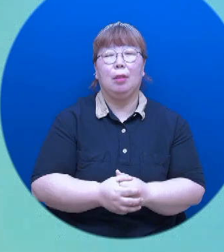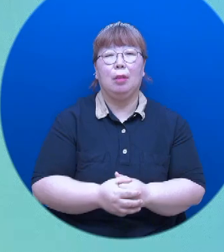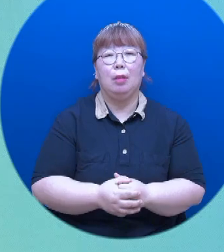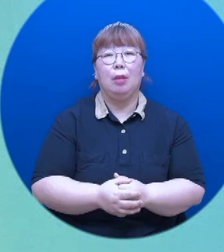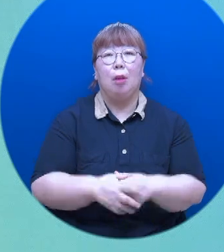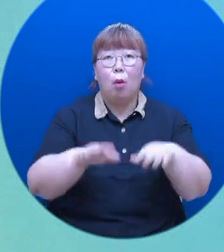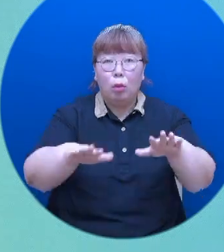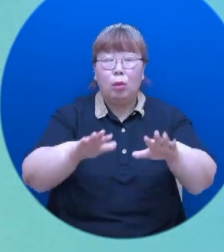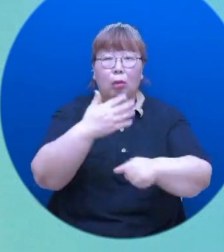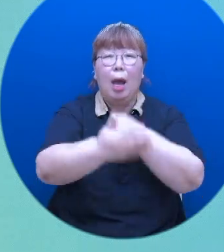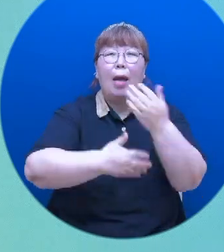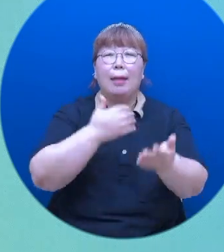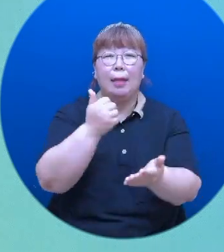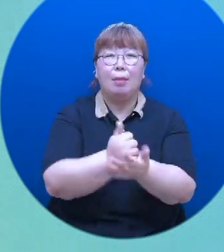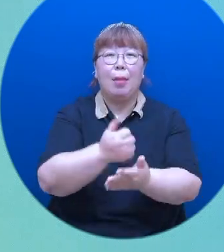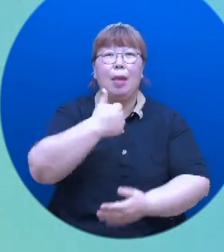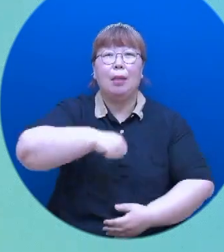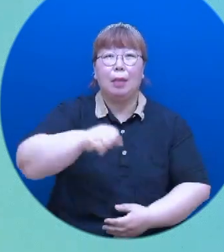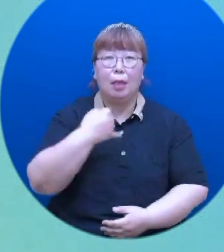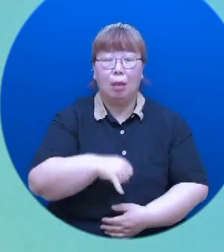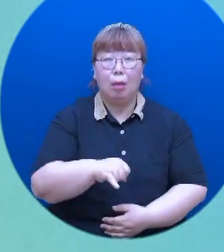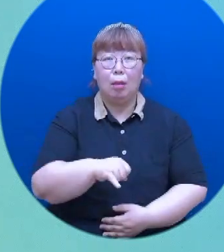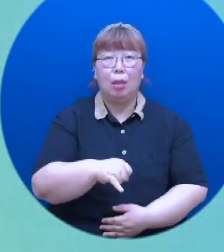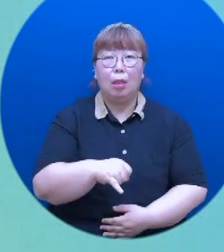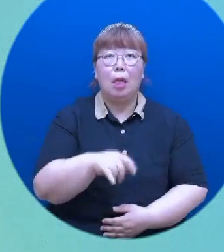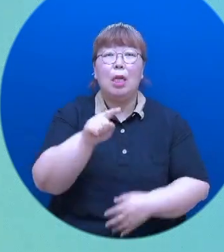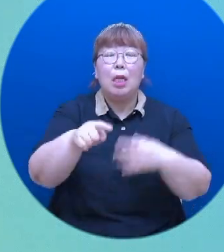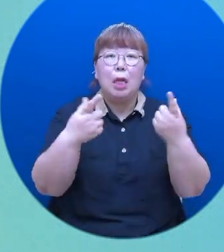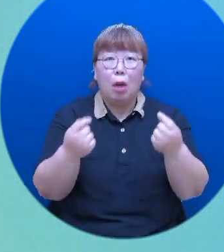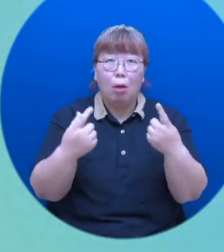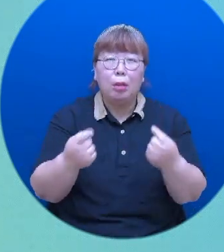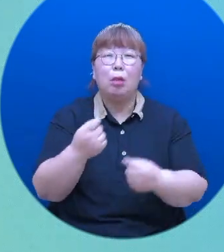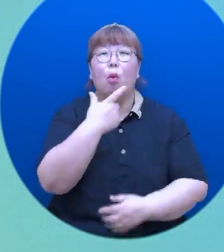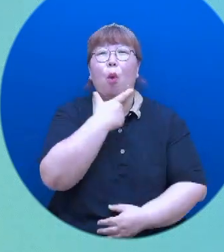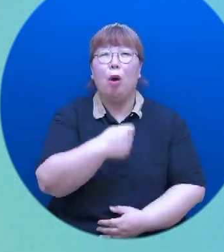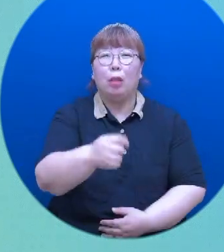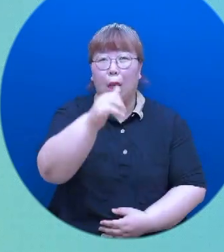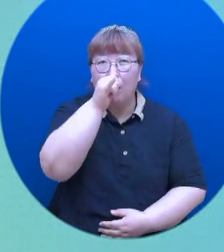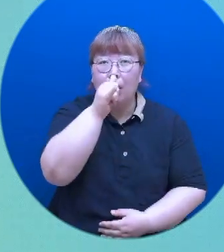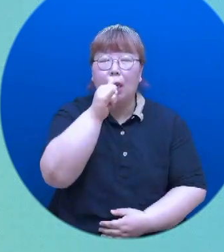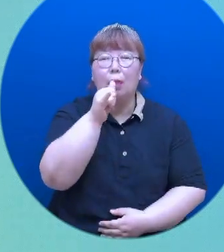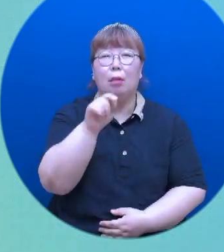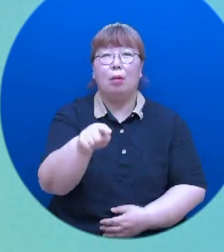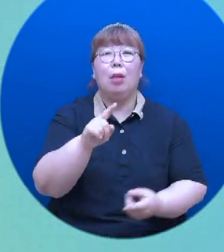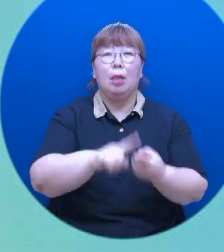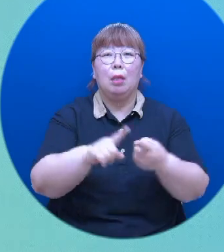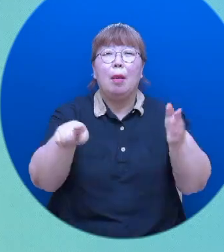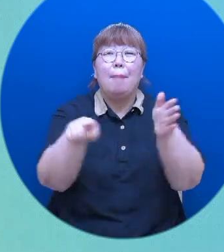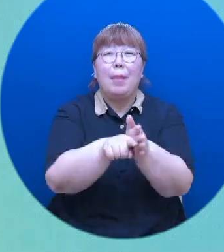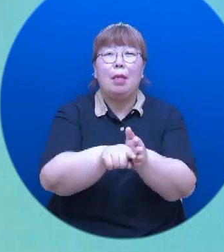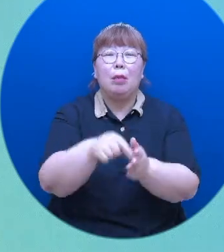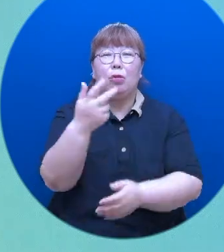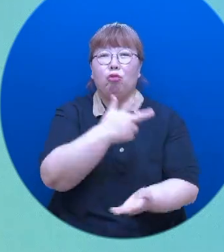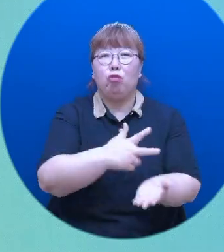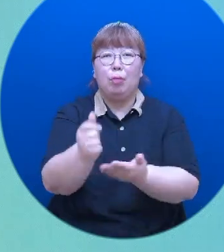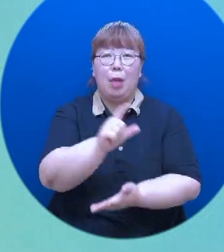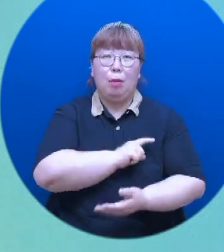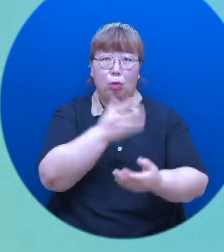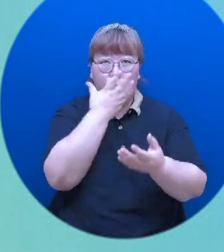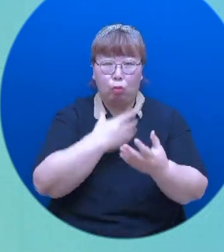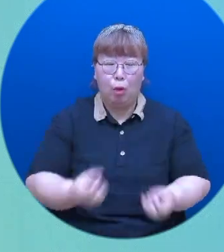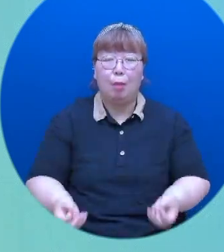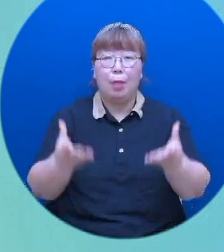오늘도 하나님은 하나님의 자녀들에게 이것을 원하고 있다는 사실 믿으시기를 주의 이름으로